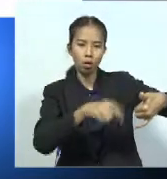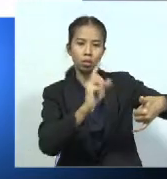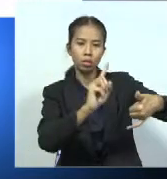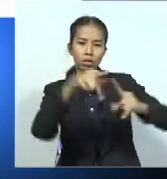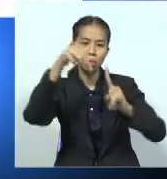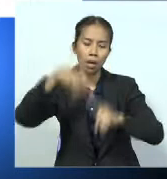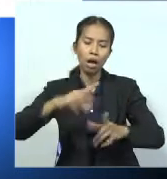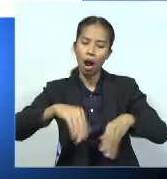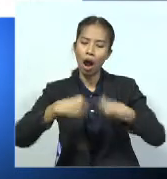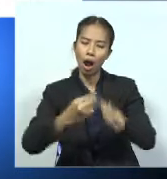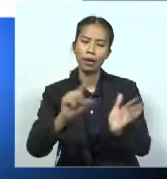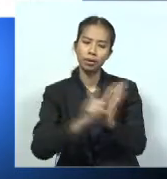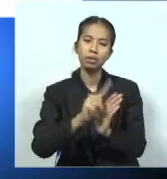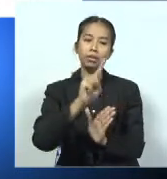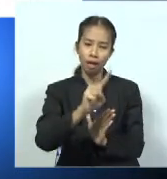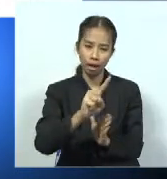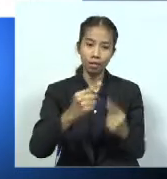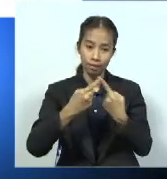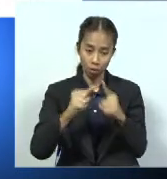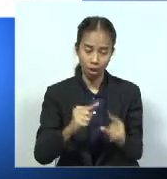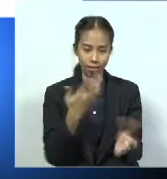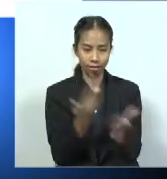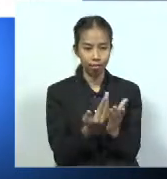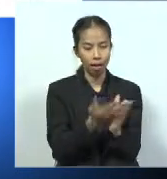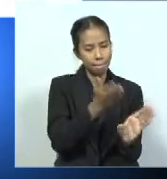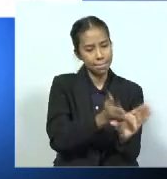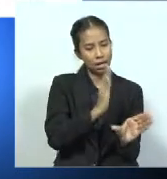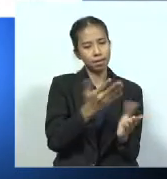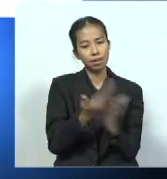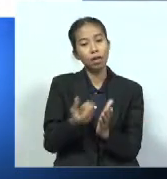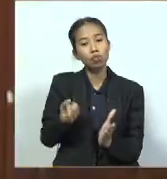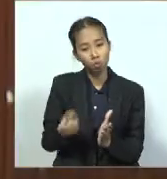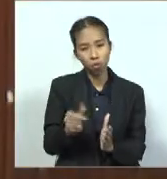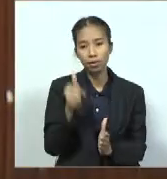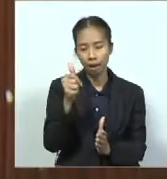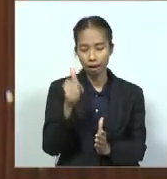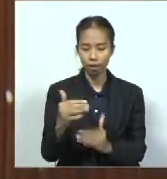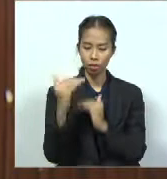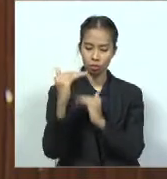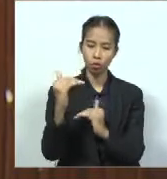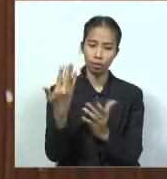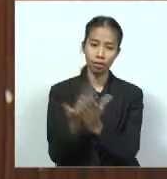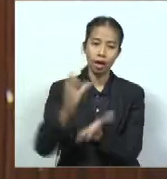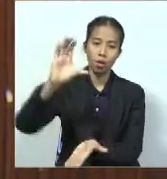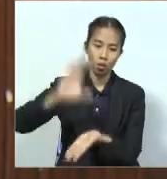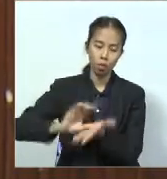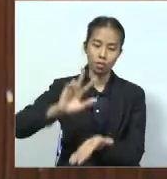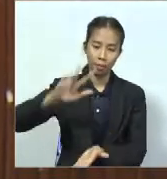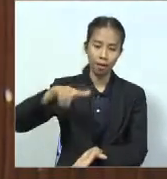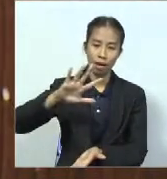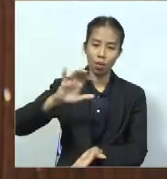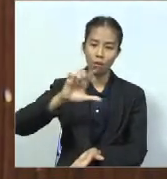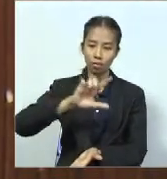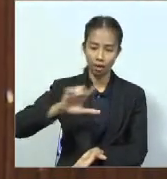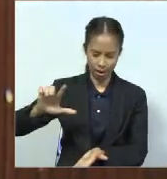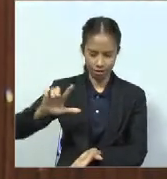ทก็ให้ครั้งเดียวเหมือนกันแต่ว่าสามารถถอนเป็นเงินสดได้นะคะภายใต้งบประมาณ 3,500 ล้านบาทจำน